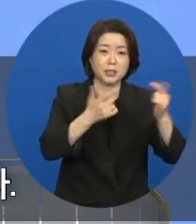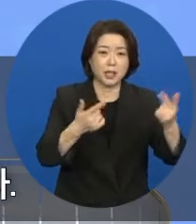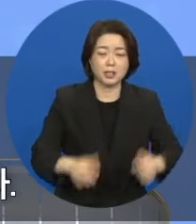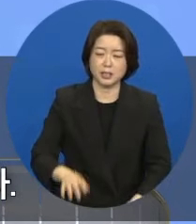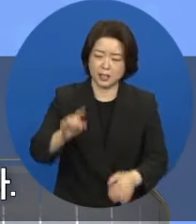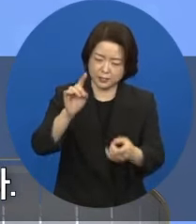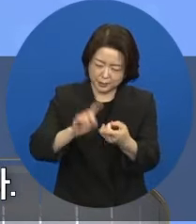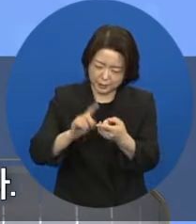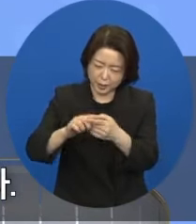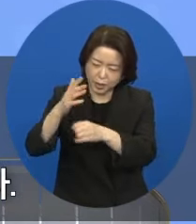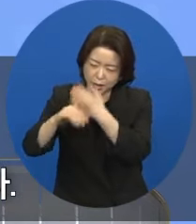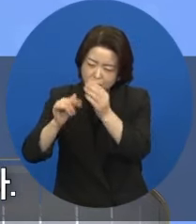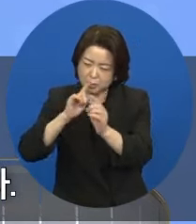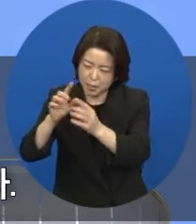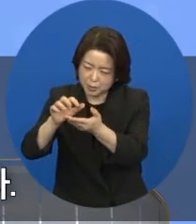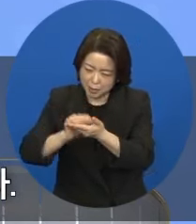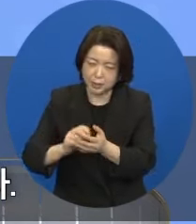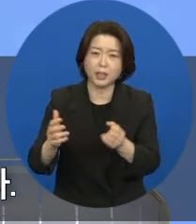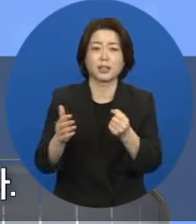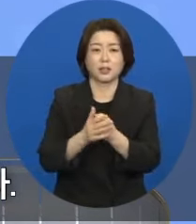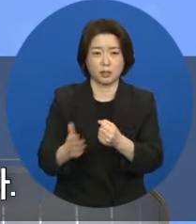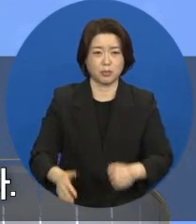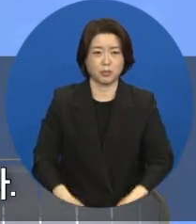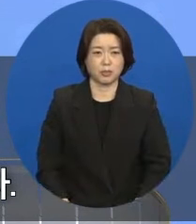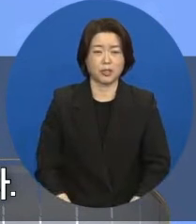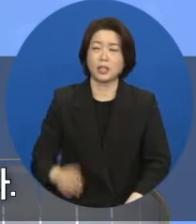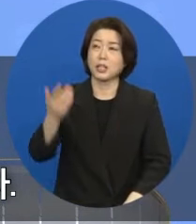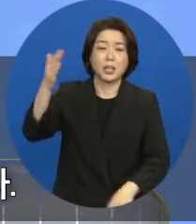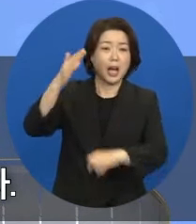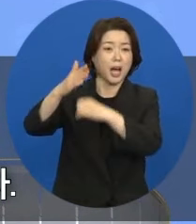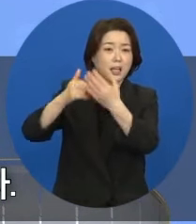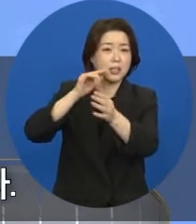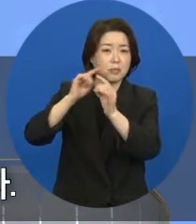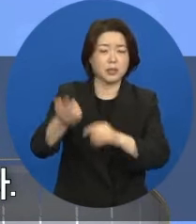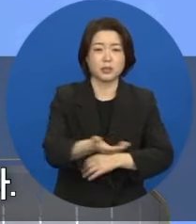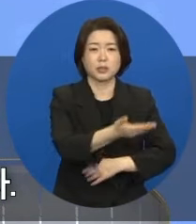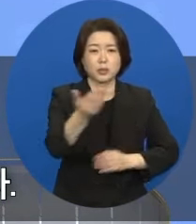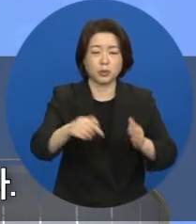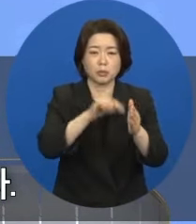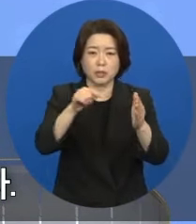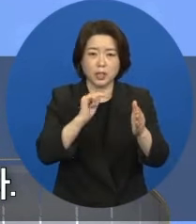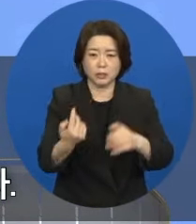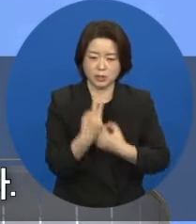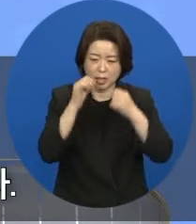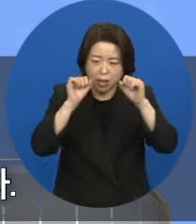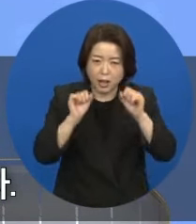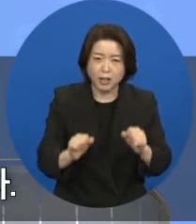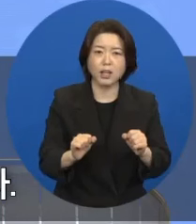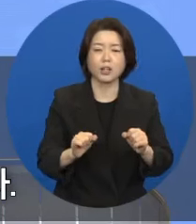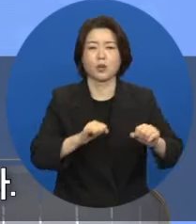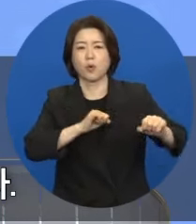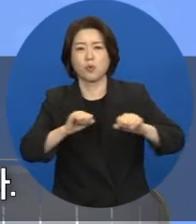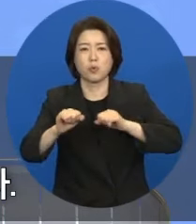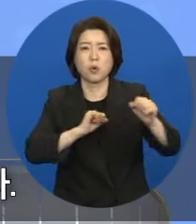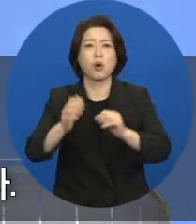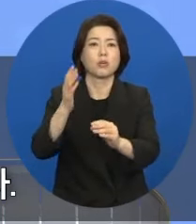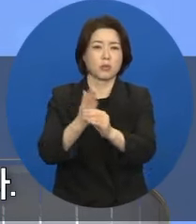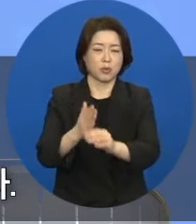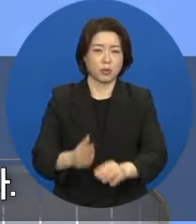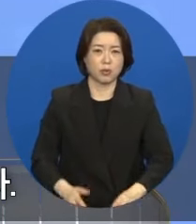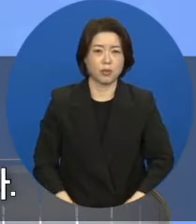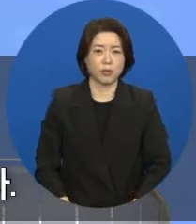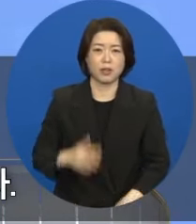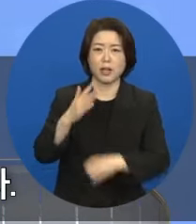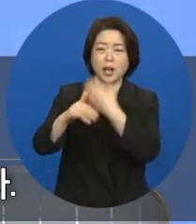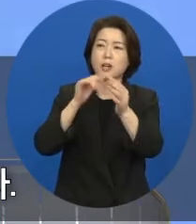그대로 하나님의 말씀으로 들기 때문입니다이 하나님의 말씀은 여러분 가운데 살아 움직이고 있습니다 아멘